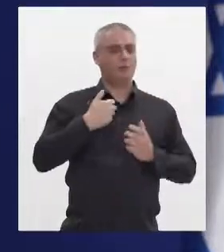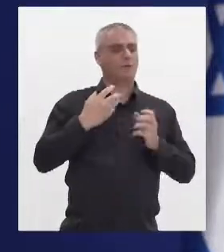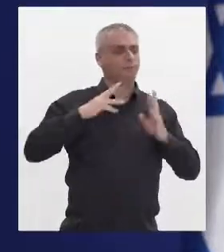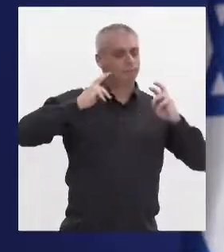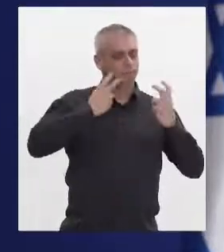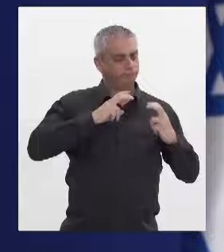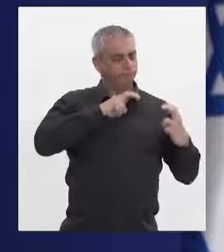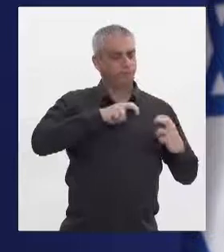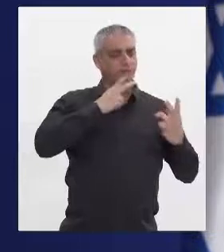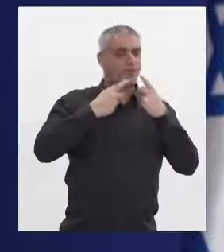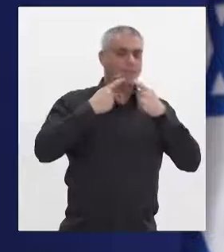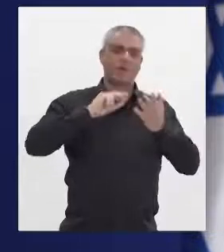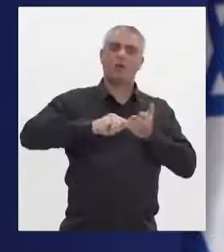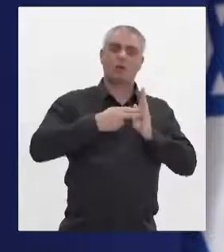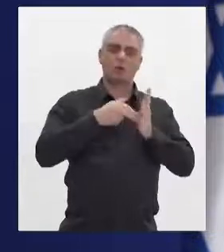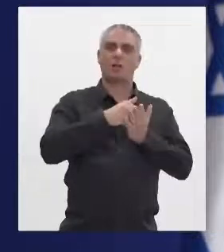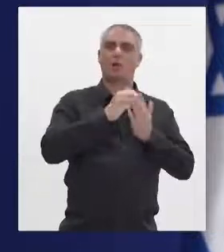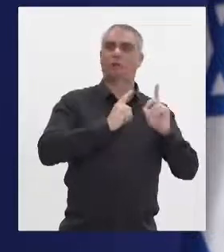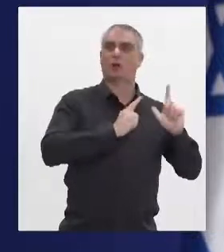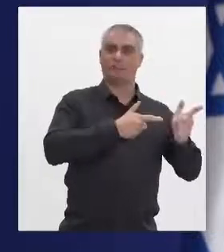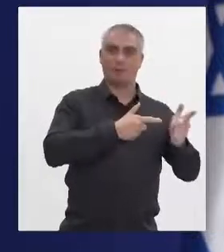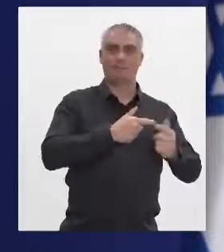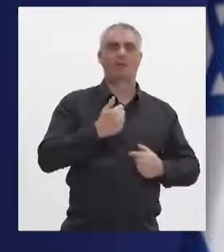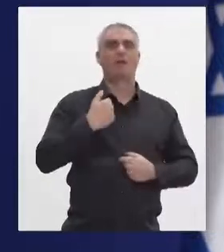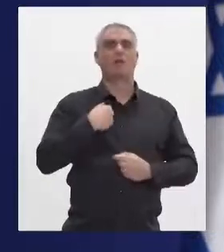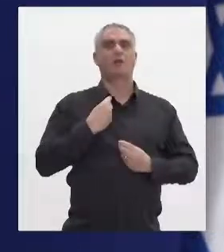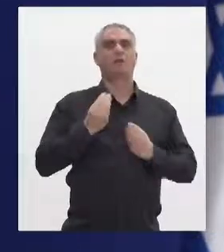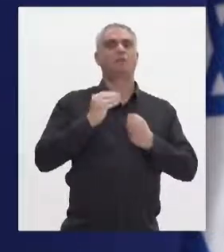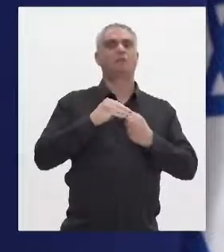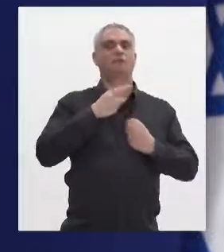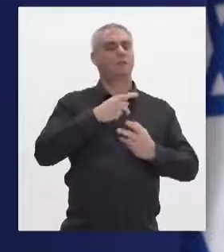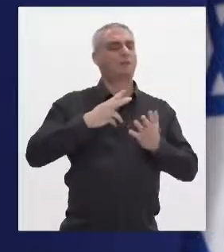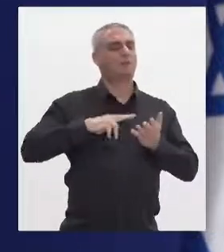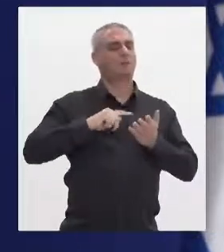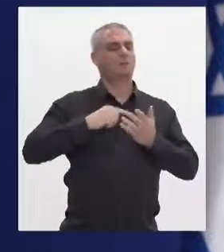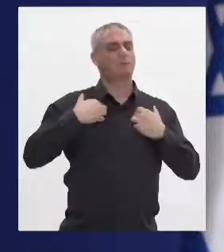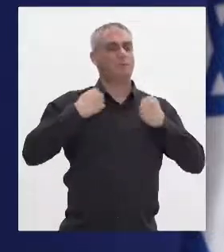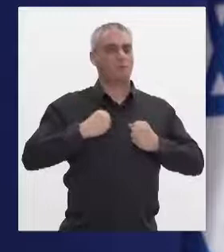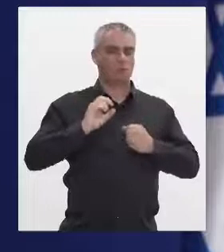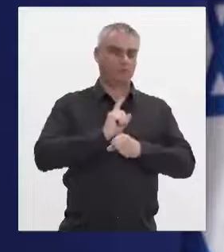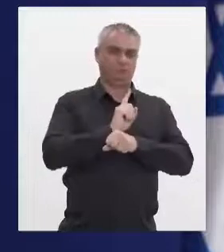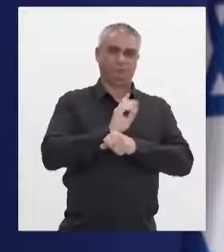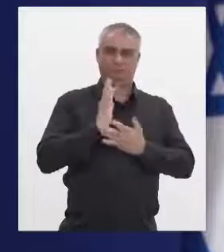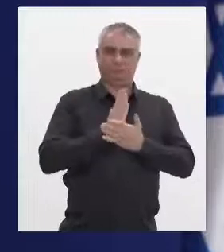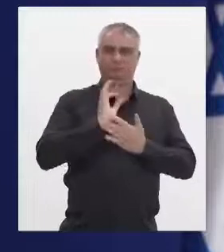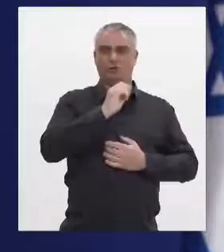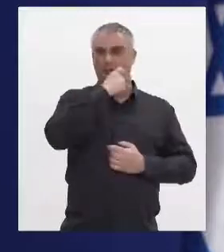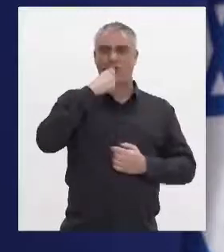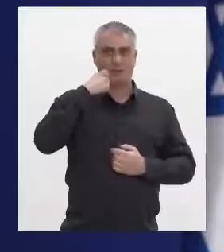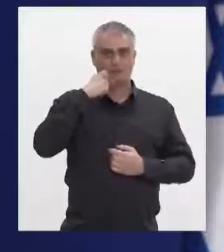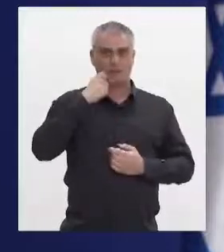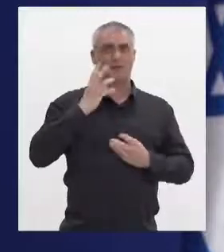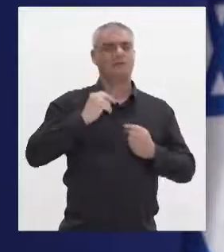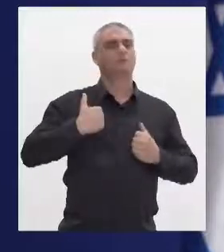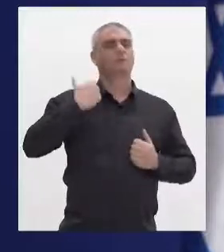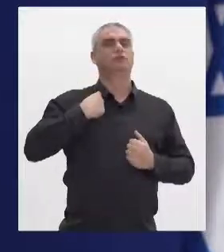בפיקוד הדרום לצד המשך המלחמה אנחנו מחזקים את היערכות הביטחונית לחודש הרמד יחד עם שירות הביטחון